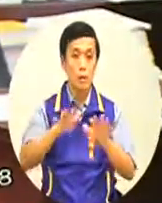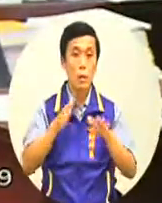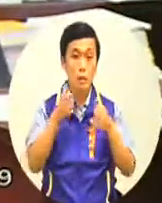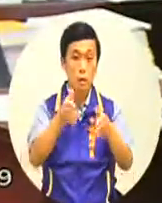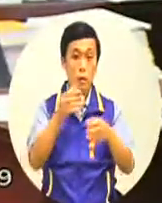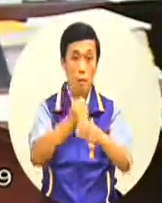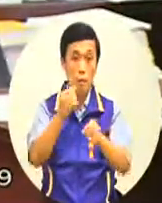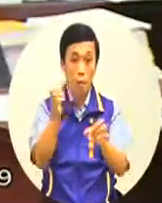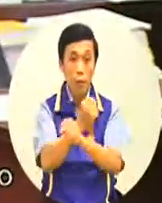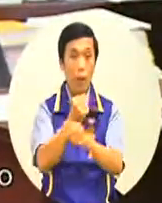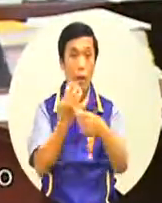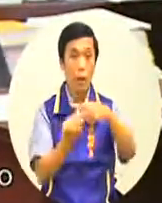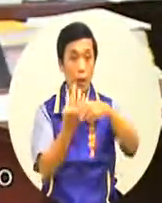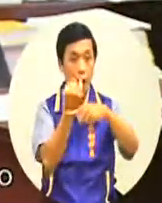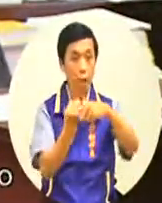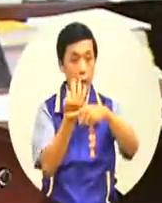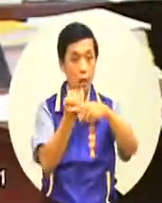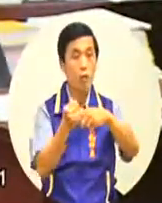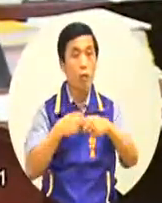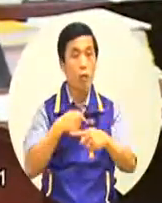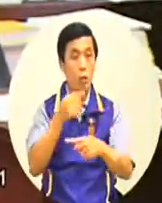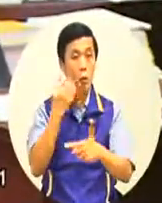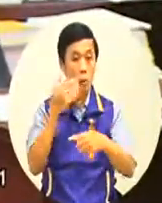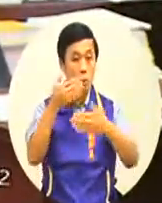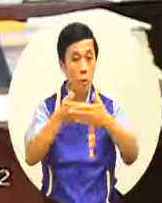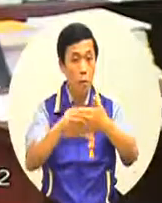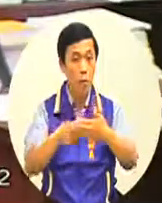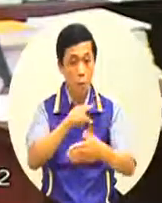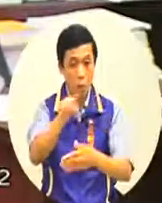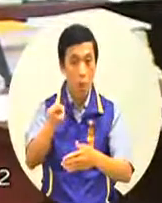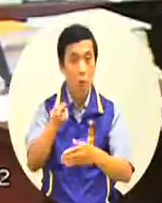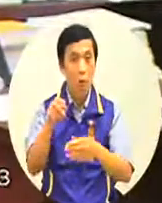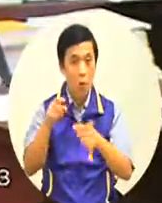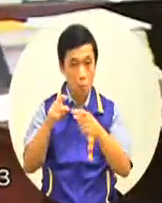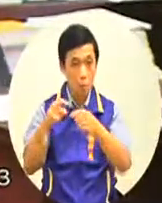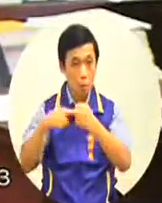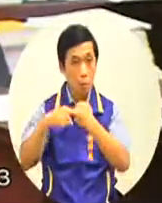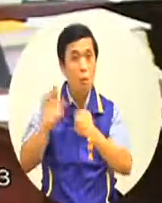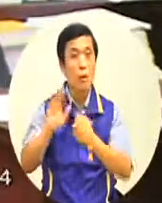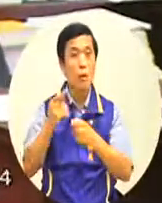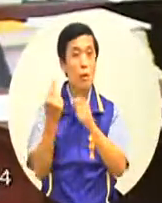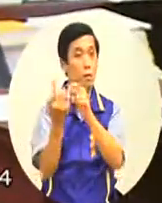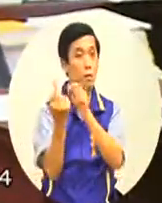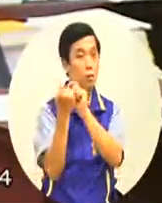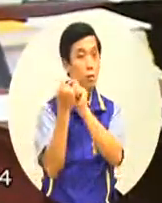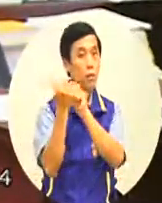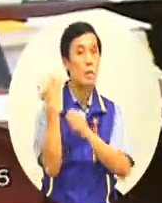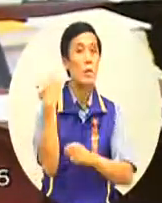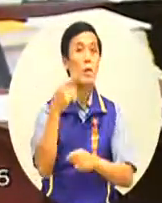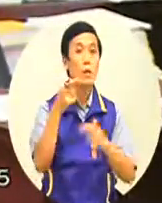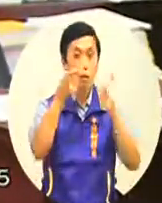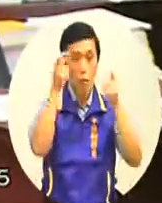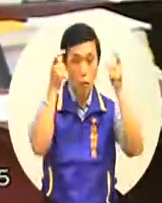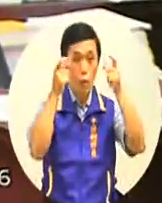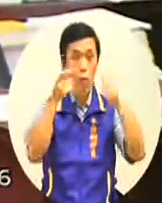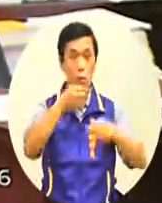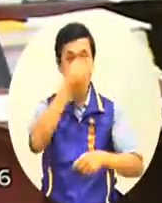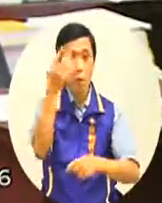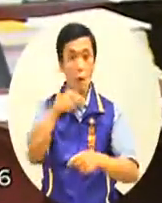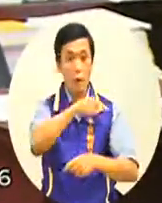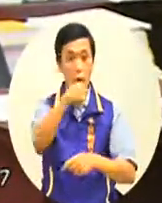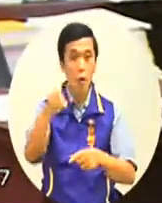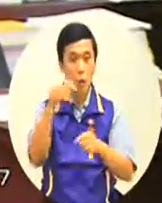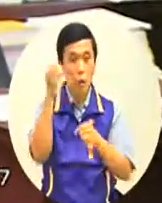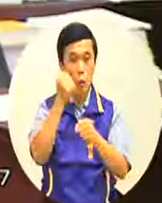的失业率下降的时候改善的时候，大家反而不去看，然后只去探究。像前阵子其实也很多人在说，我们高雄的年轻人失业率怎么一直越来越不